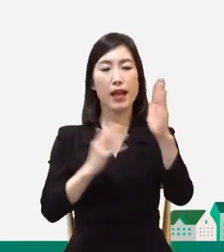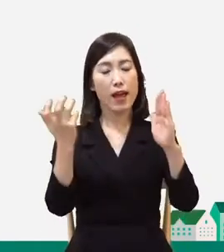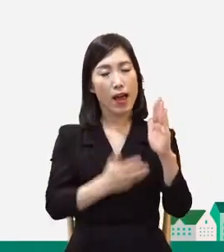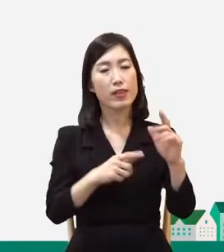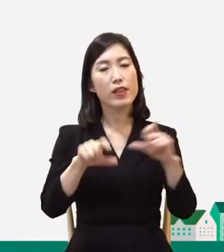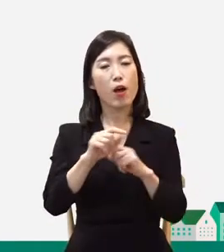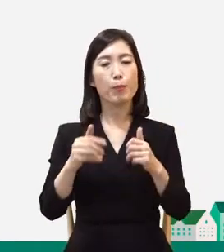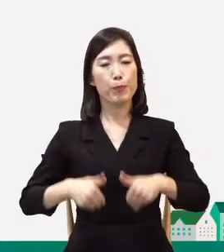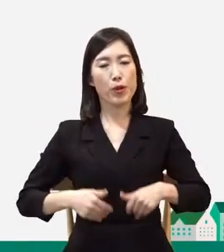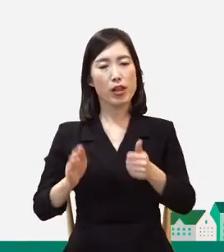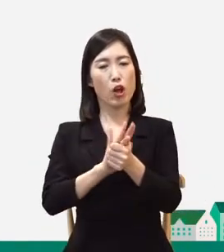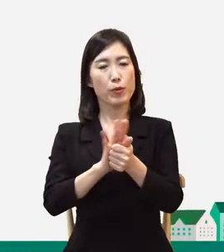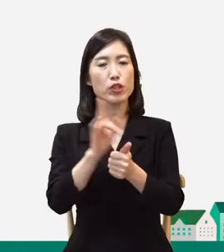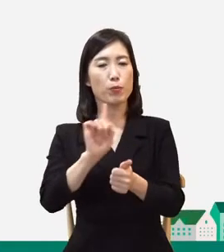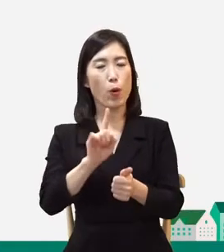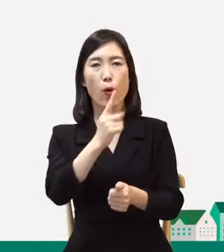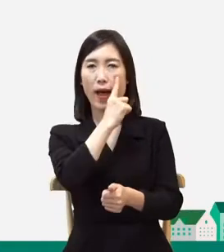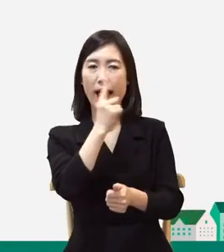거치고요.